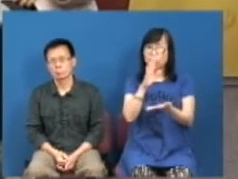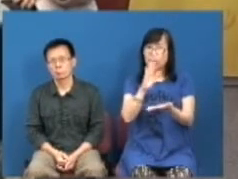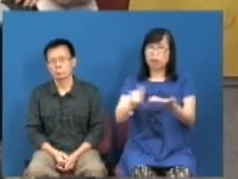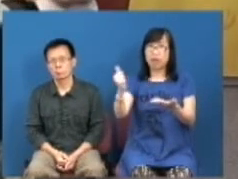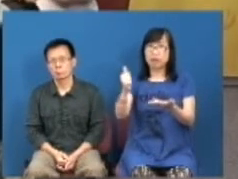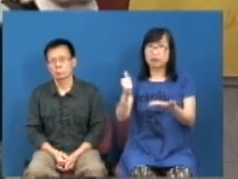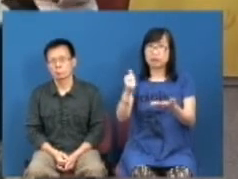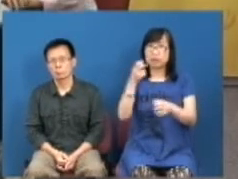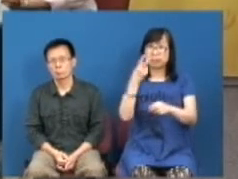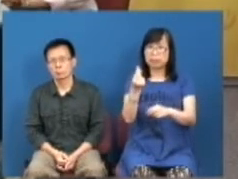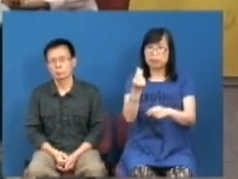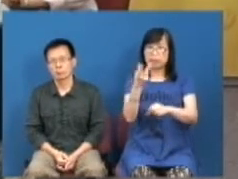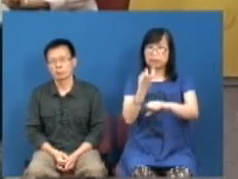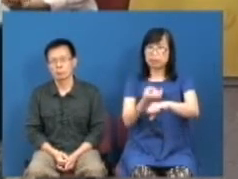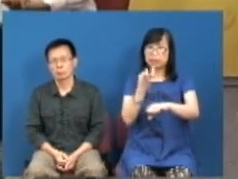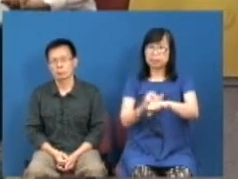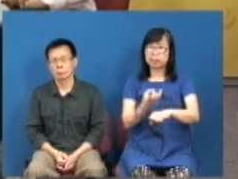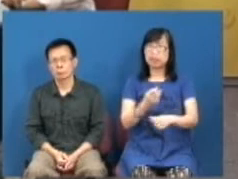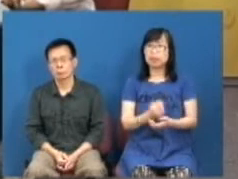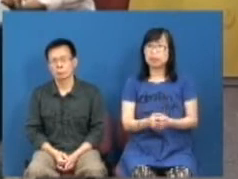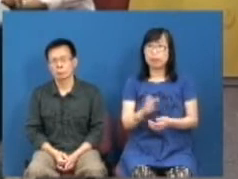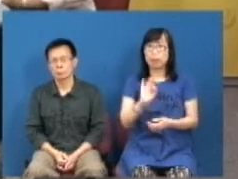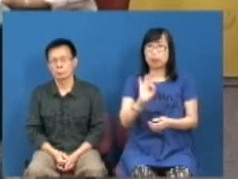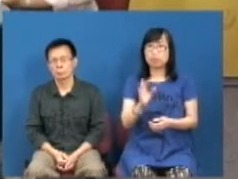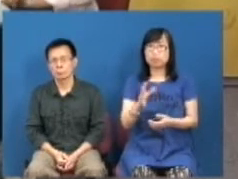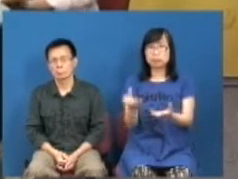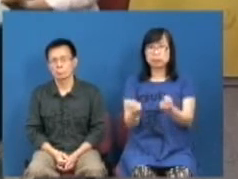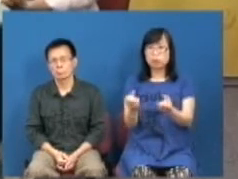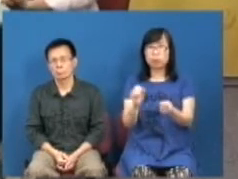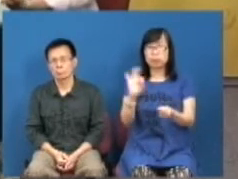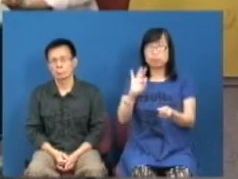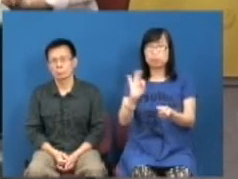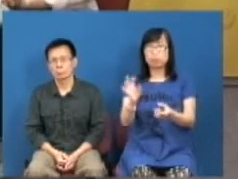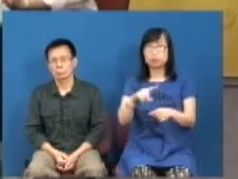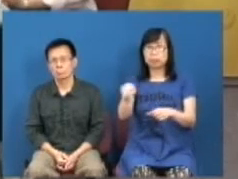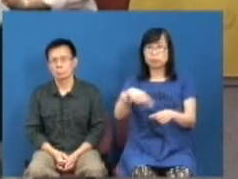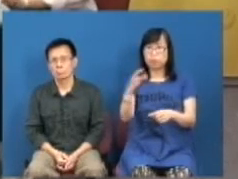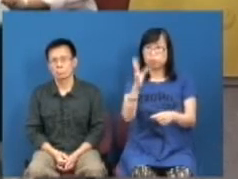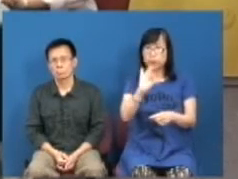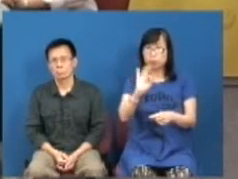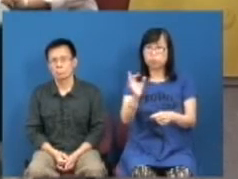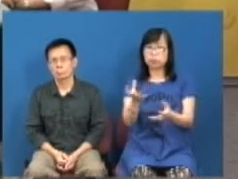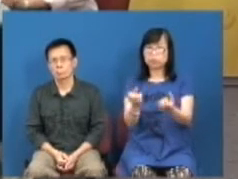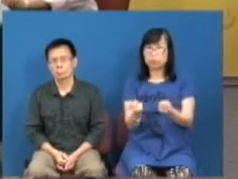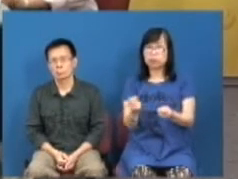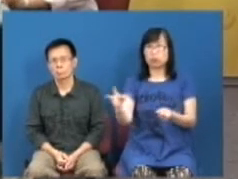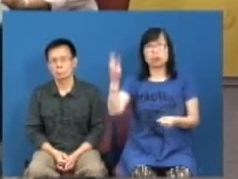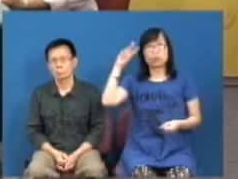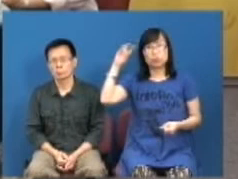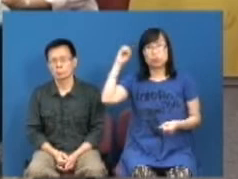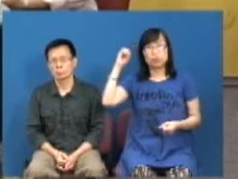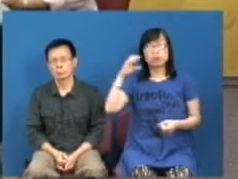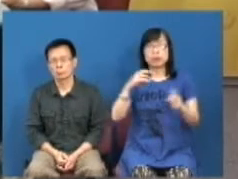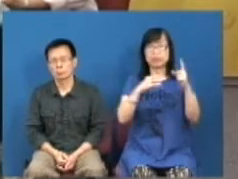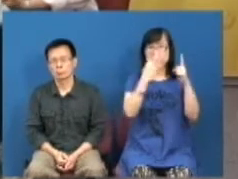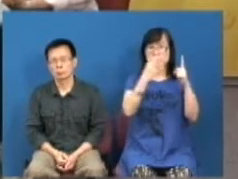啊，就係即係冇人肯收啊嘛，亦都冇地方咁。除咗我哋在將軍澳咧，喺137而